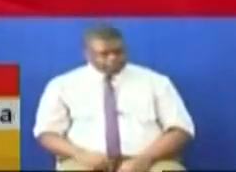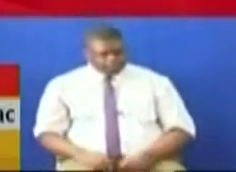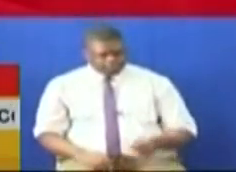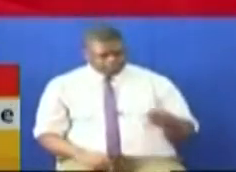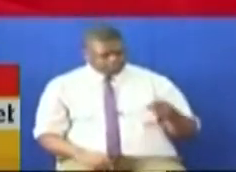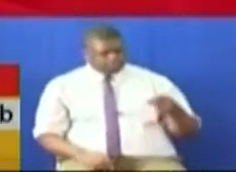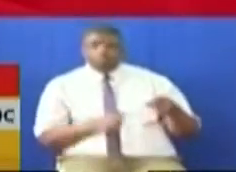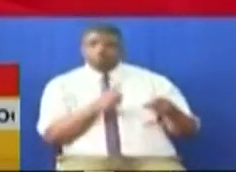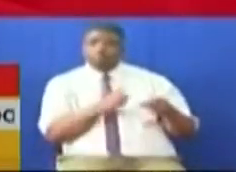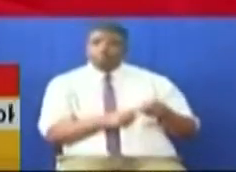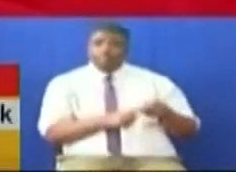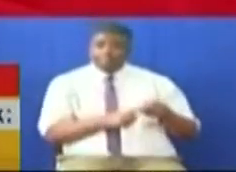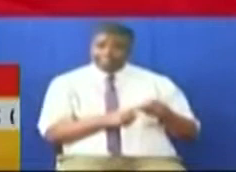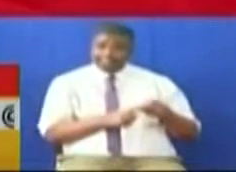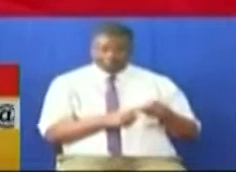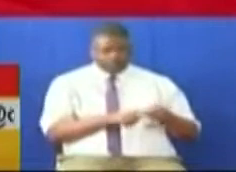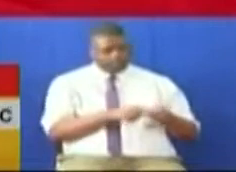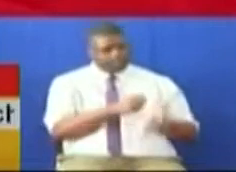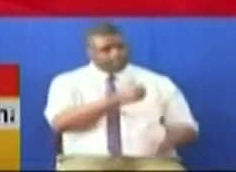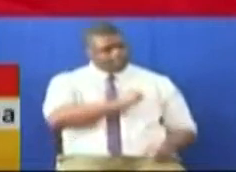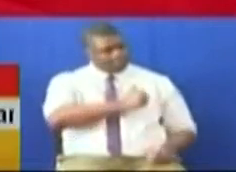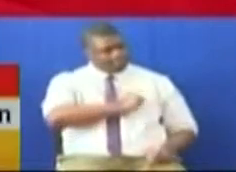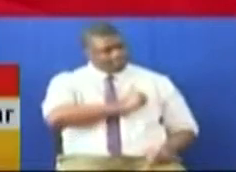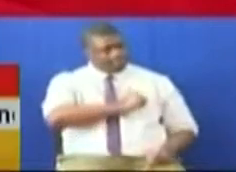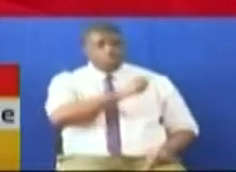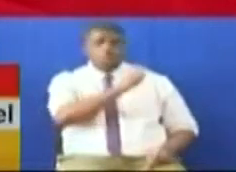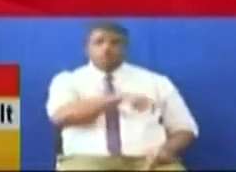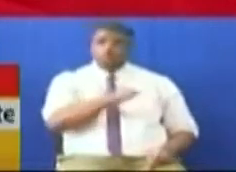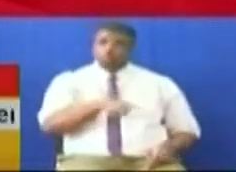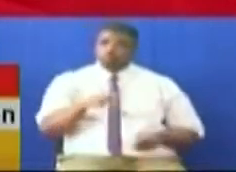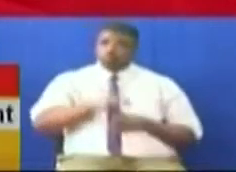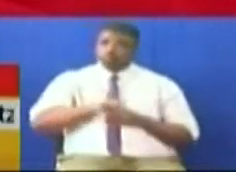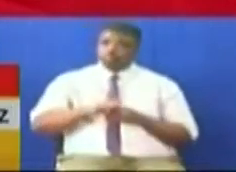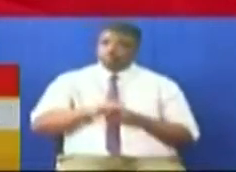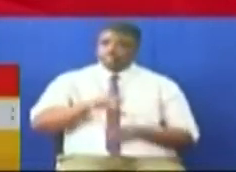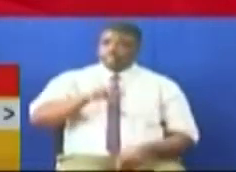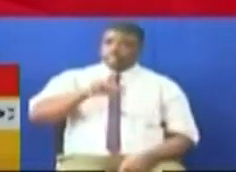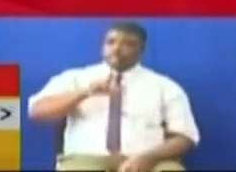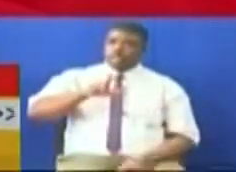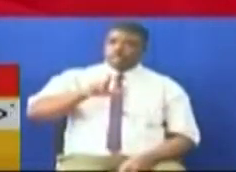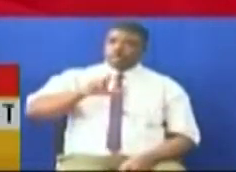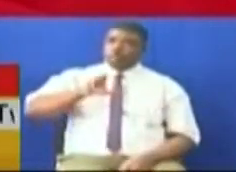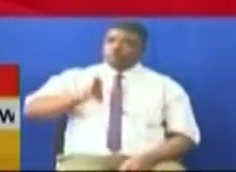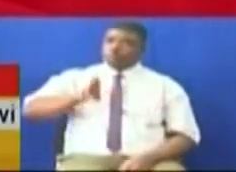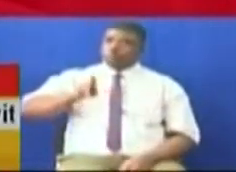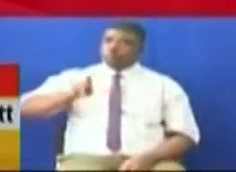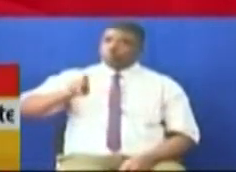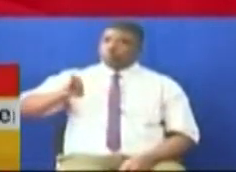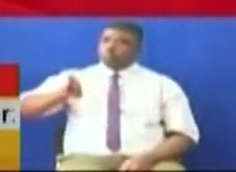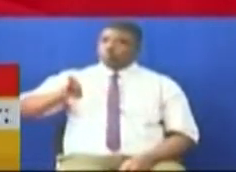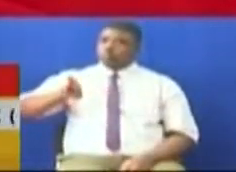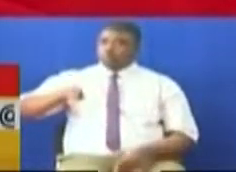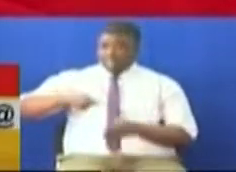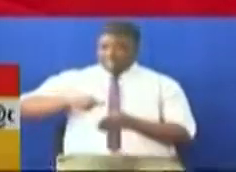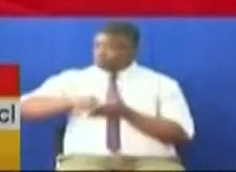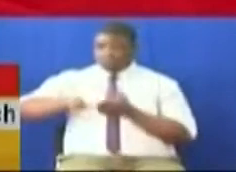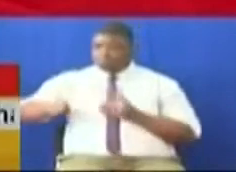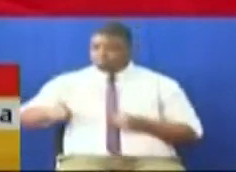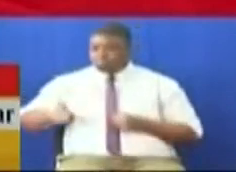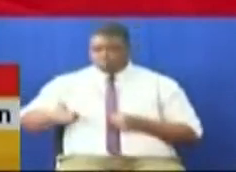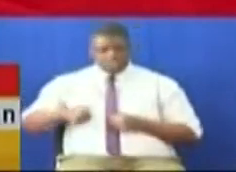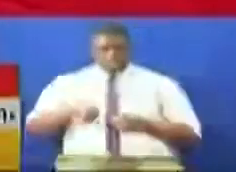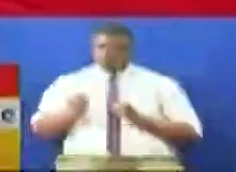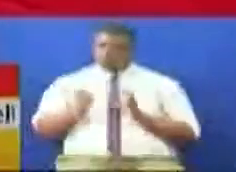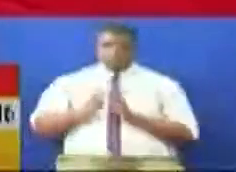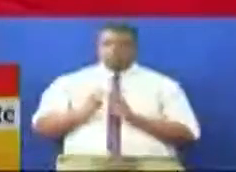pia ingeweza kutumika kwa watu binafsi, tunatumia luku. Ujalipia luku uweze kupata huduma. Sasa